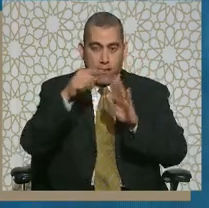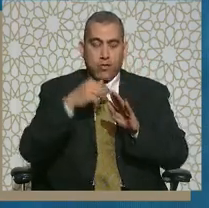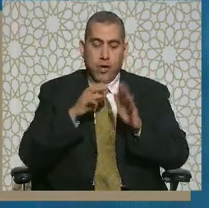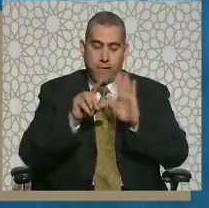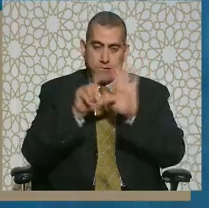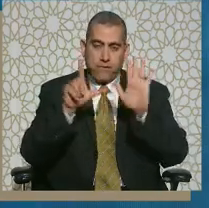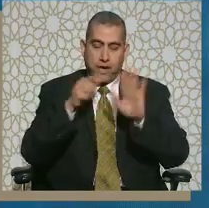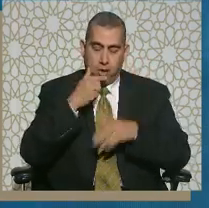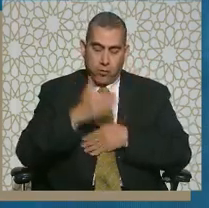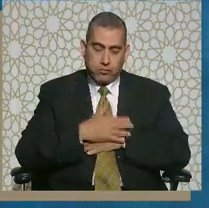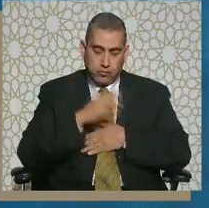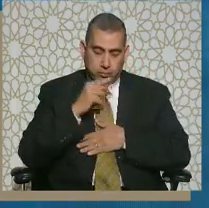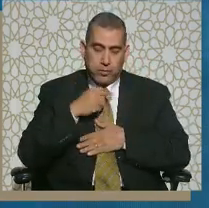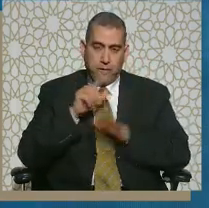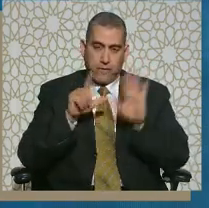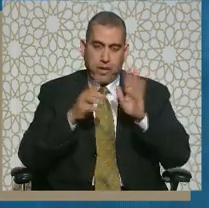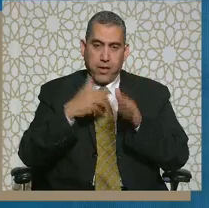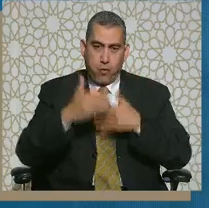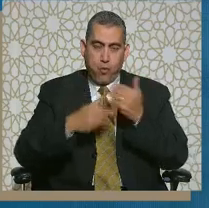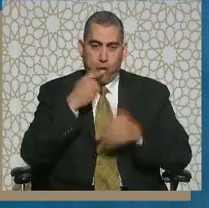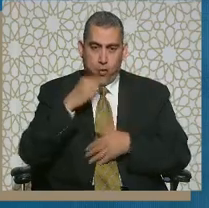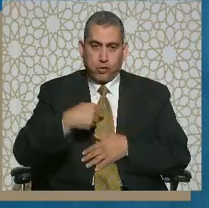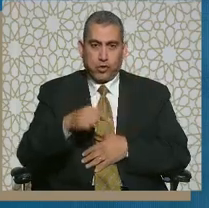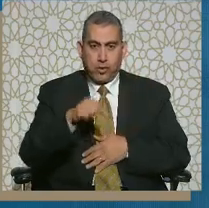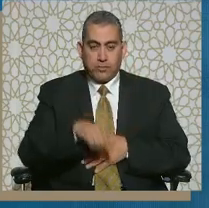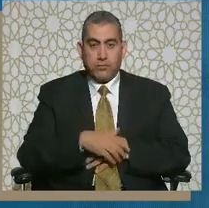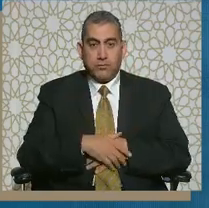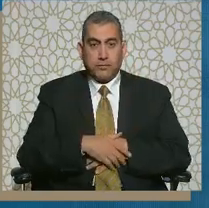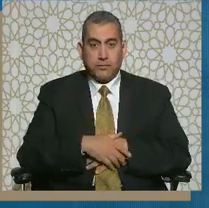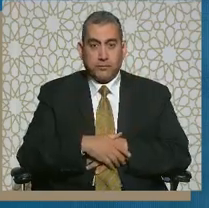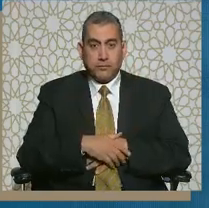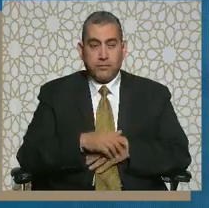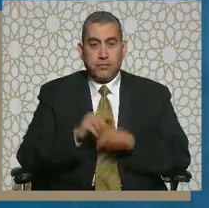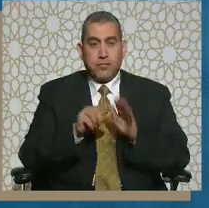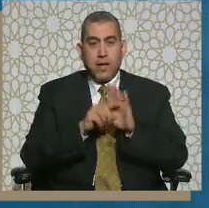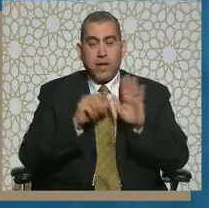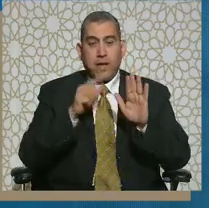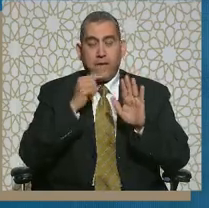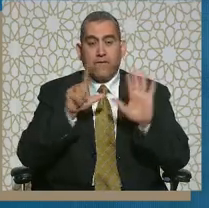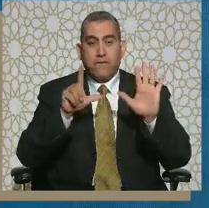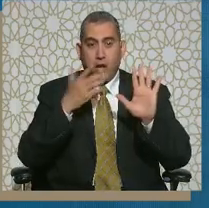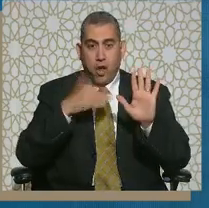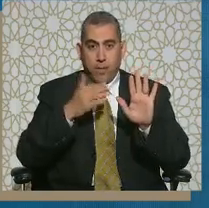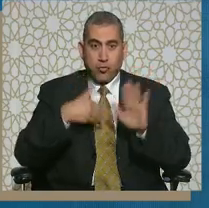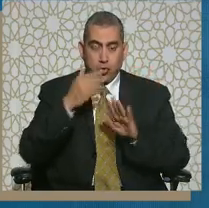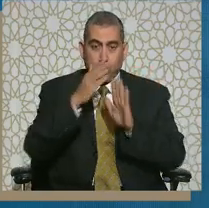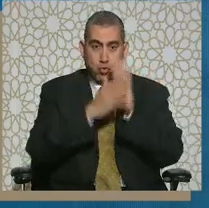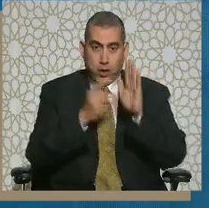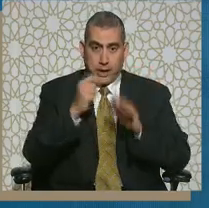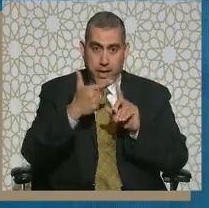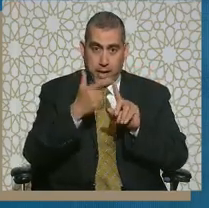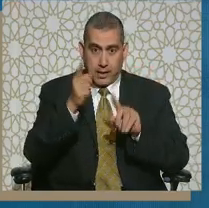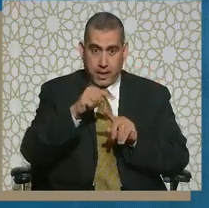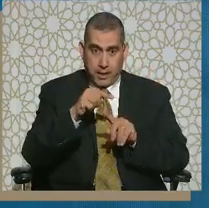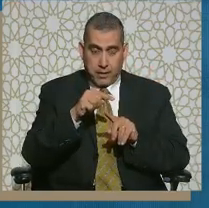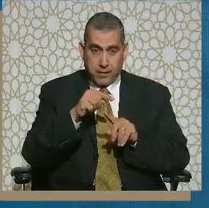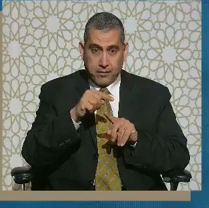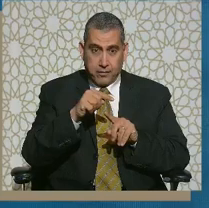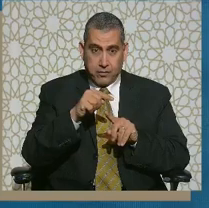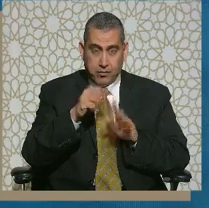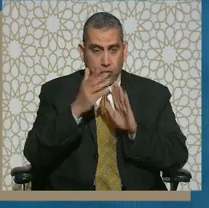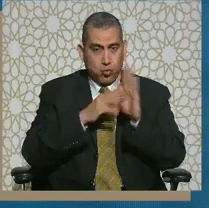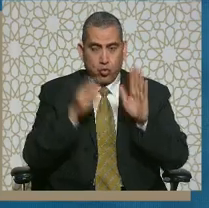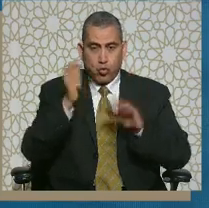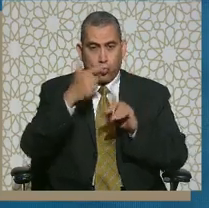الفاتحه حتى لو هو بيقرا السوره نعم وبعد ما بقرا بعد ما ب الفاتحه بروح الصوره التانيه ولا ما بقولش الصوره التانيه لا ما